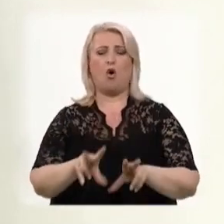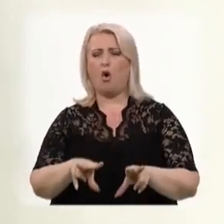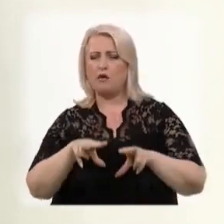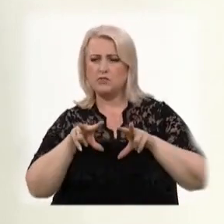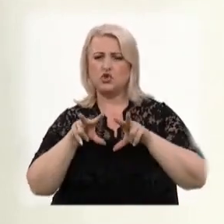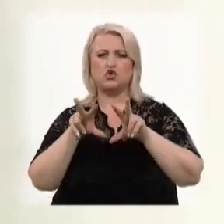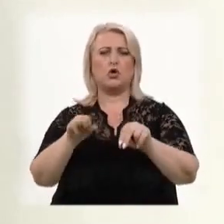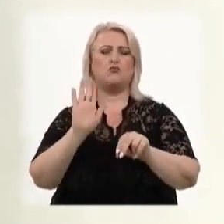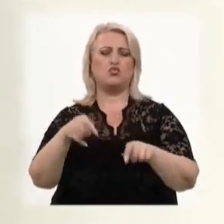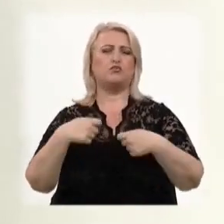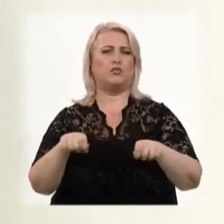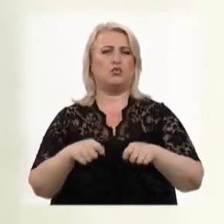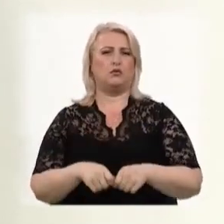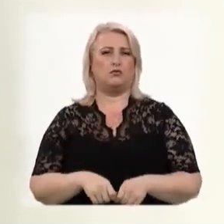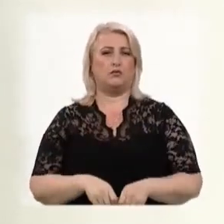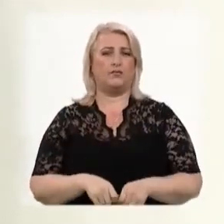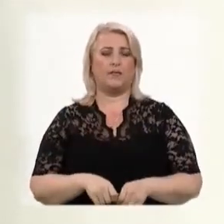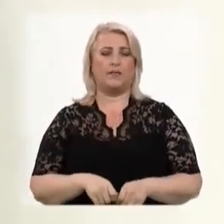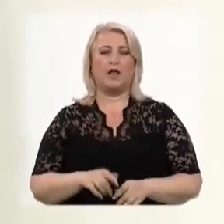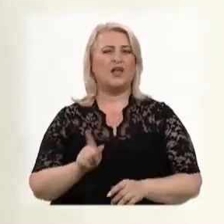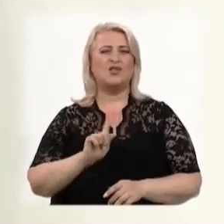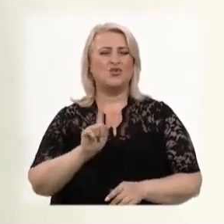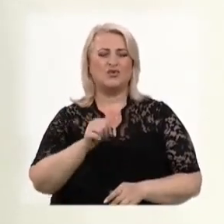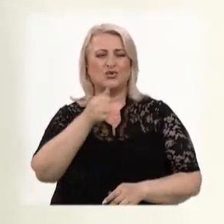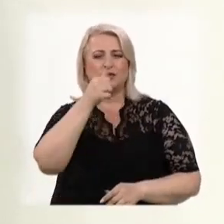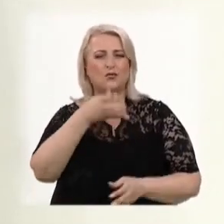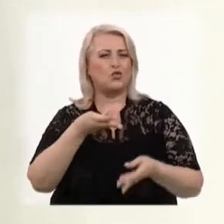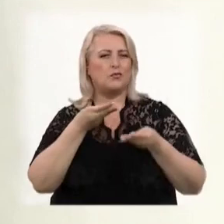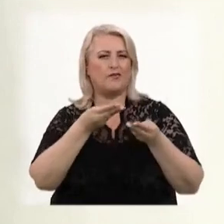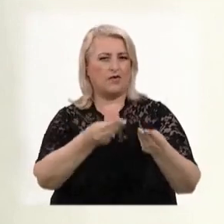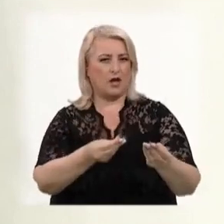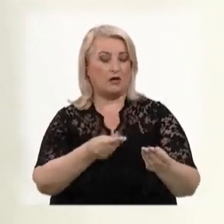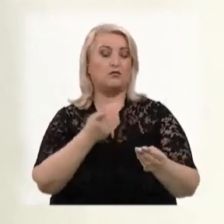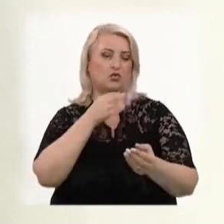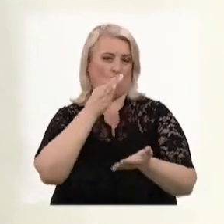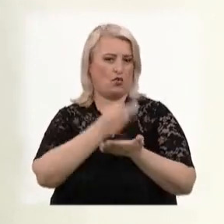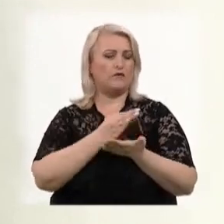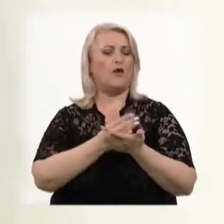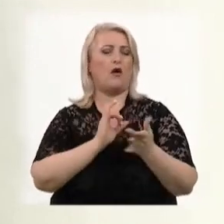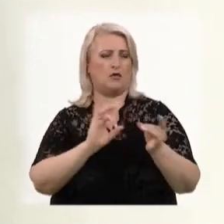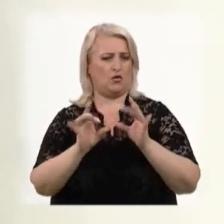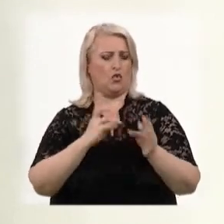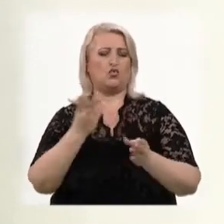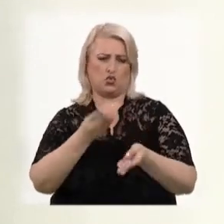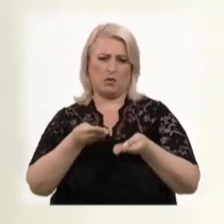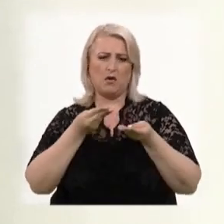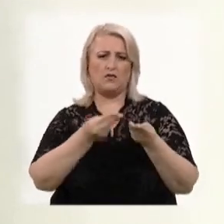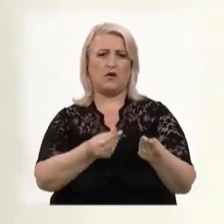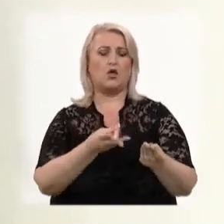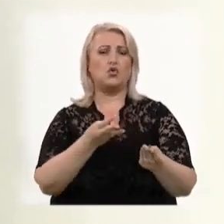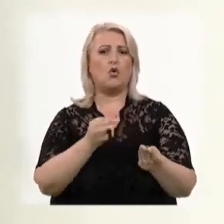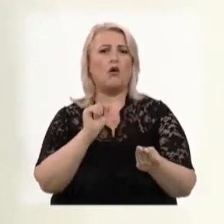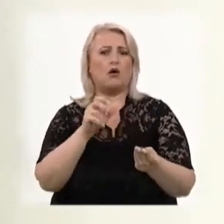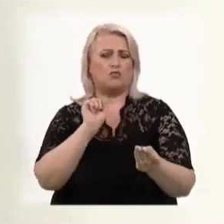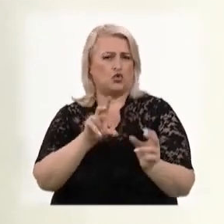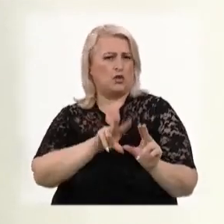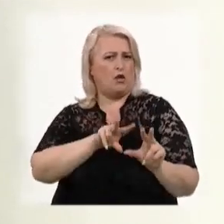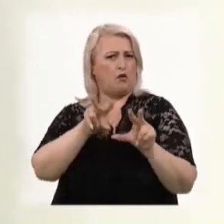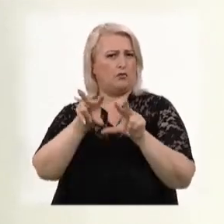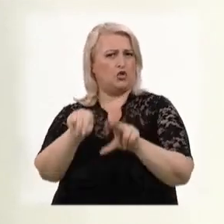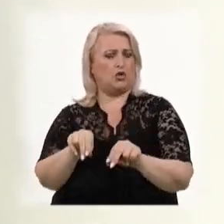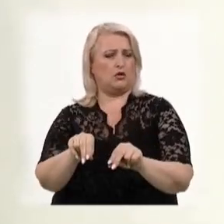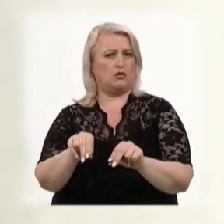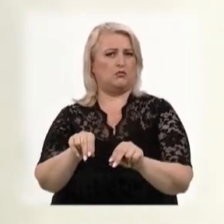nu că e nu poate să influențeze ar fi responsabilitate marcăm să influențeze Dar cum să dai grație când